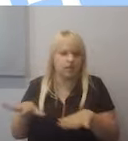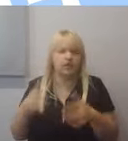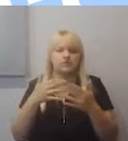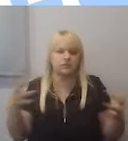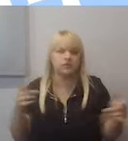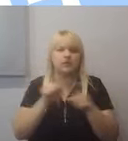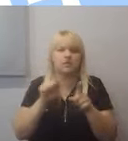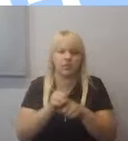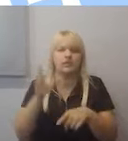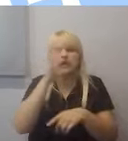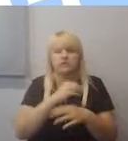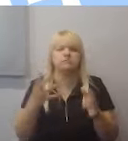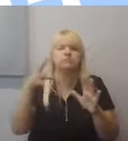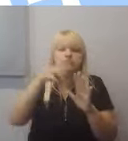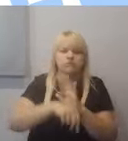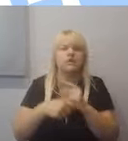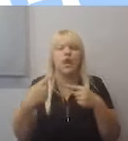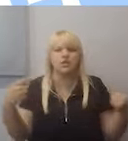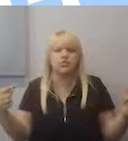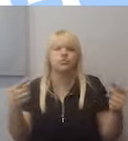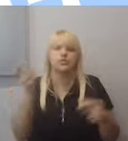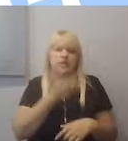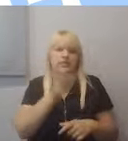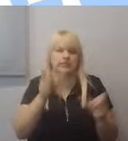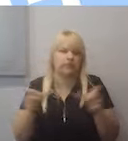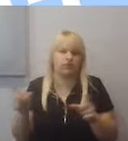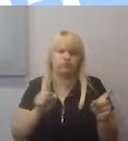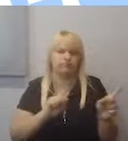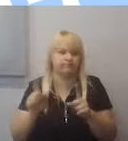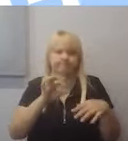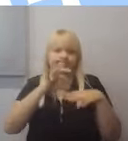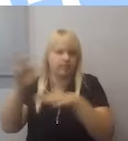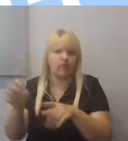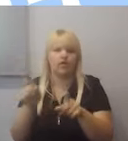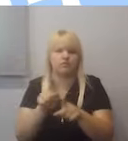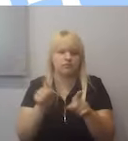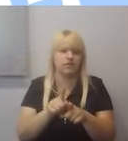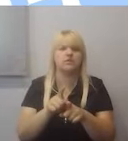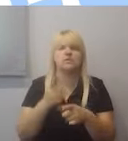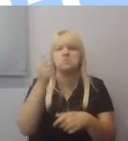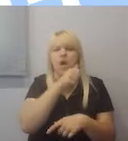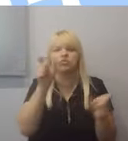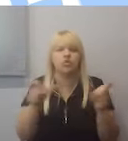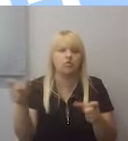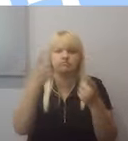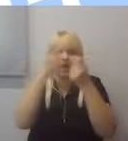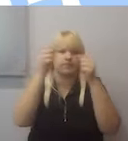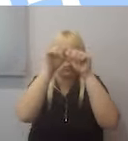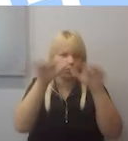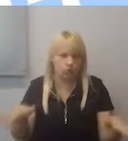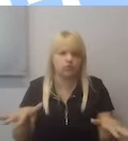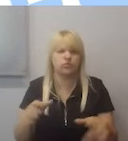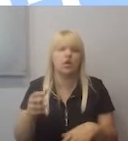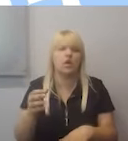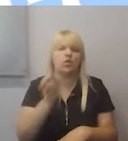transportēšanai un pārvietošanai kā arī iesaistīto personu apziņošanu un juridisko fizisko